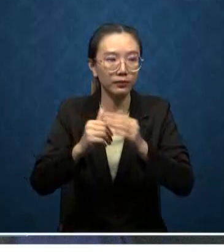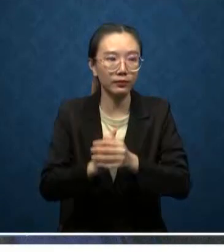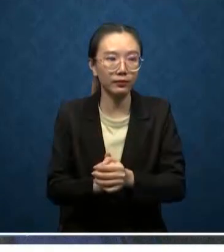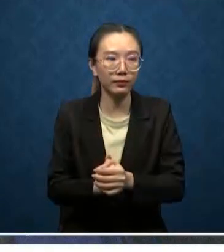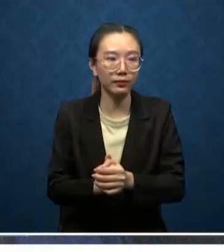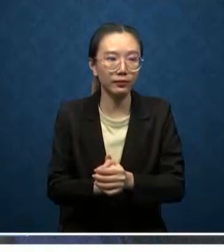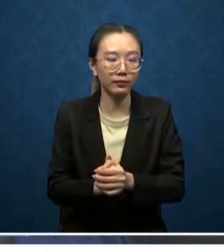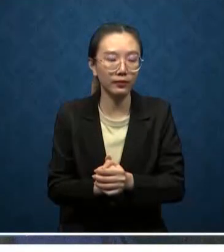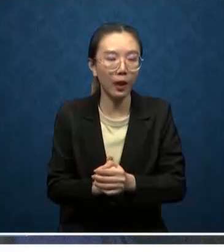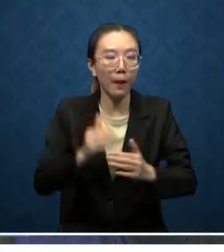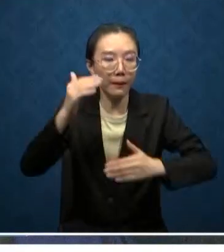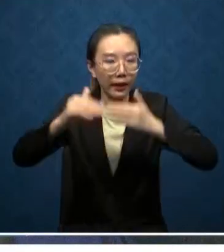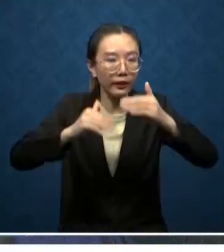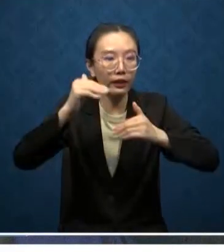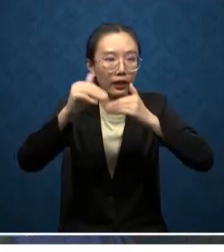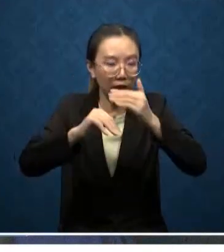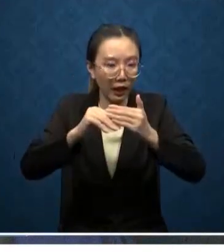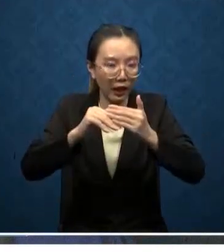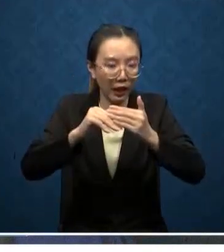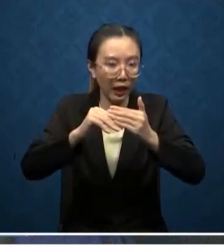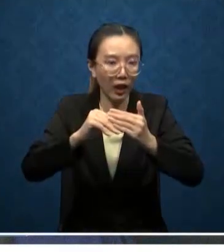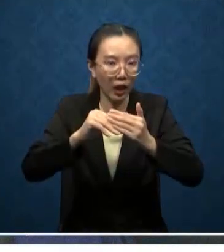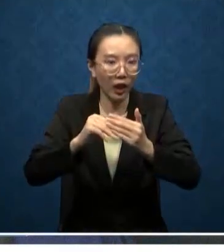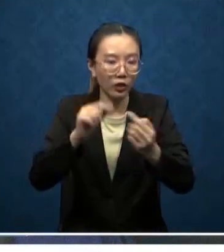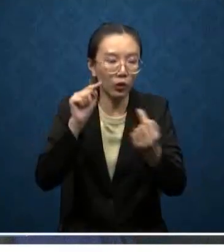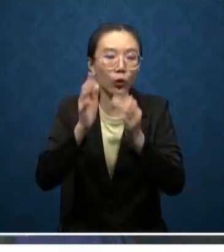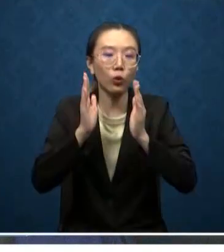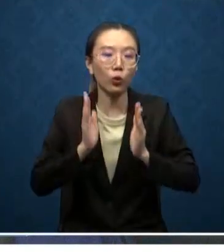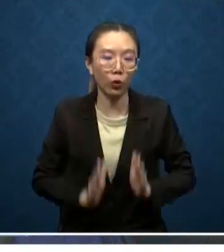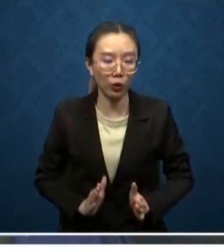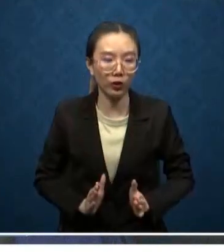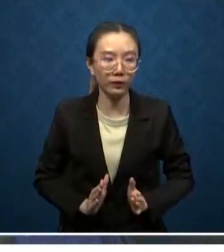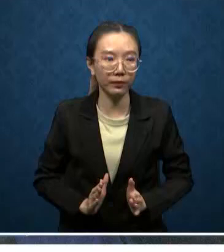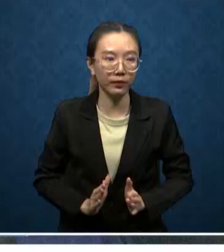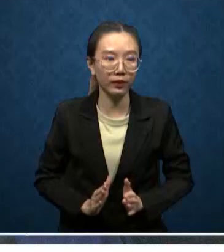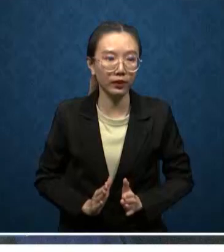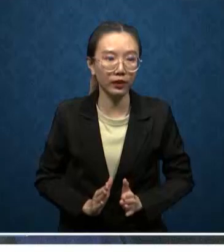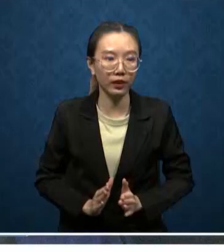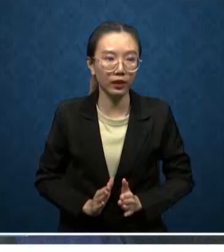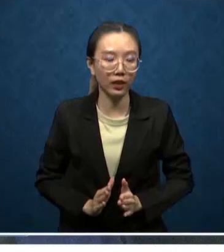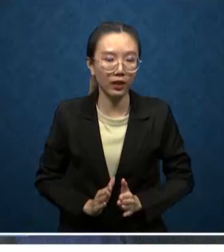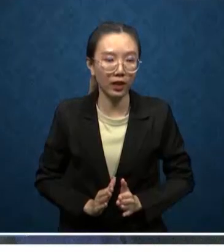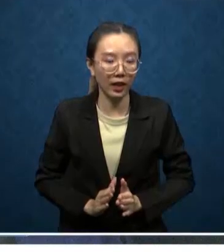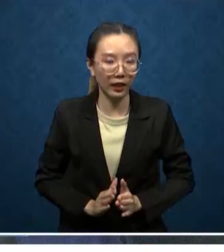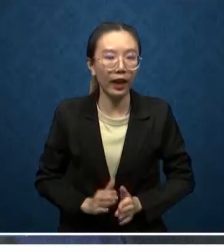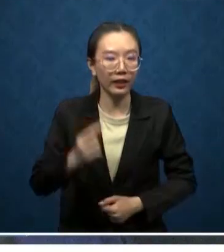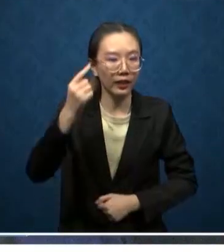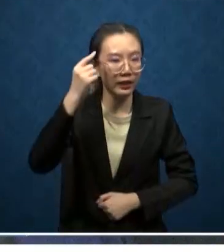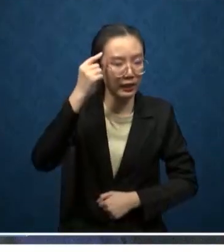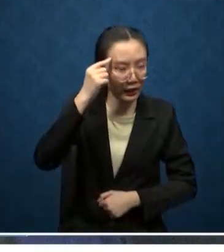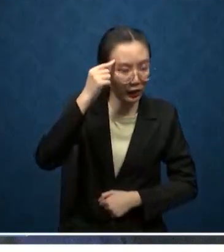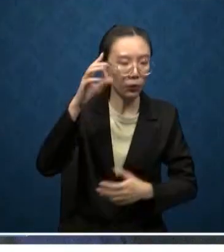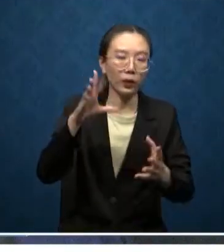สร้างศักยภาพและทรัพยากรมนุษย์เนี่ยนะคะในประเด็นในเรื่องของการปรับเปลี่ยนค่านิยมและ